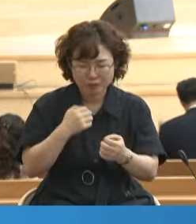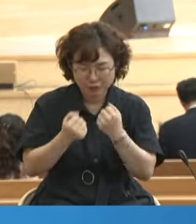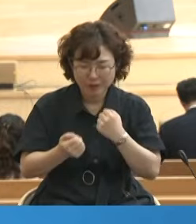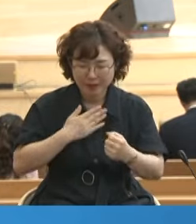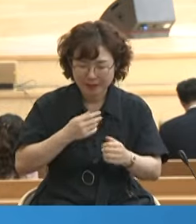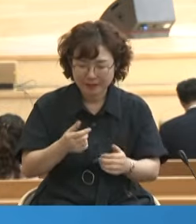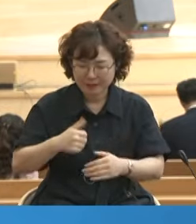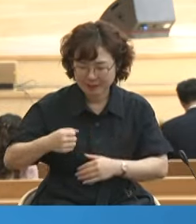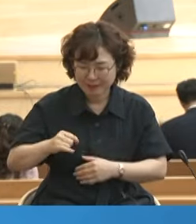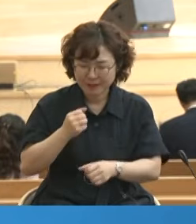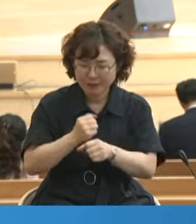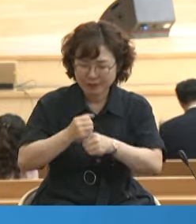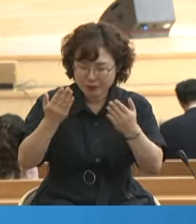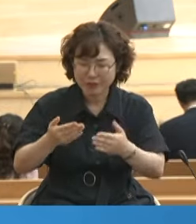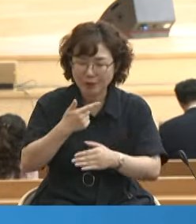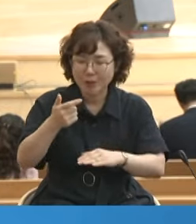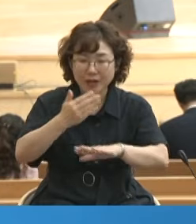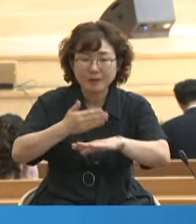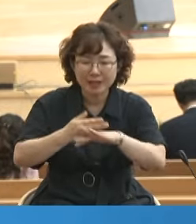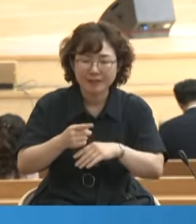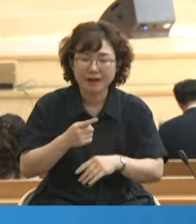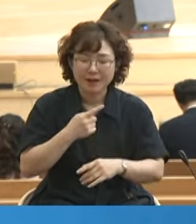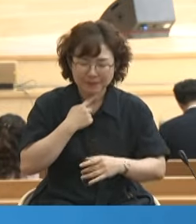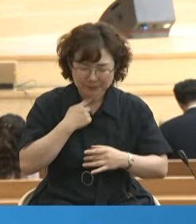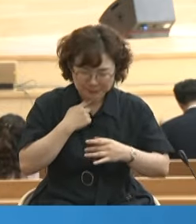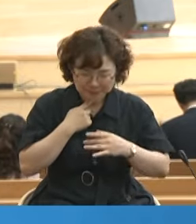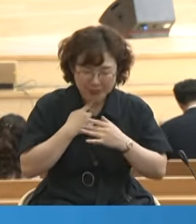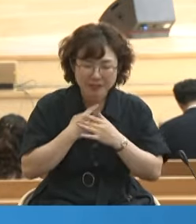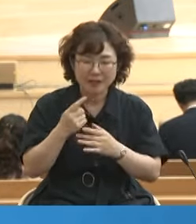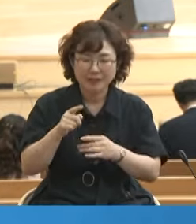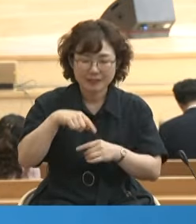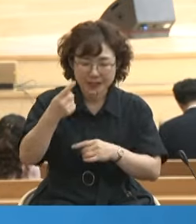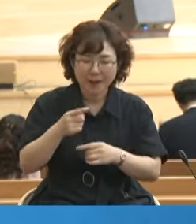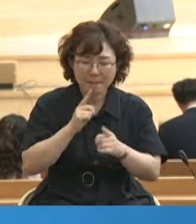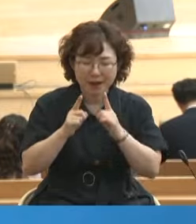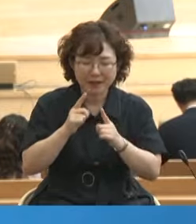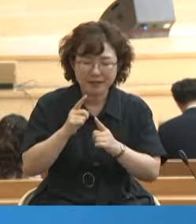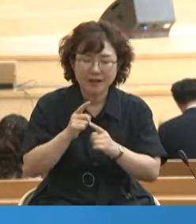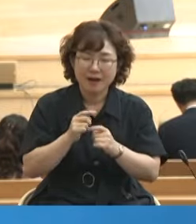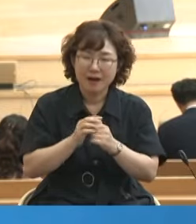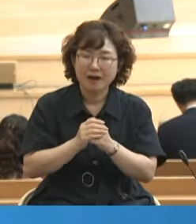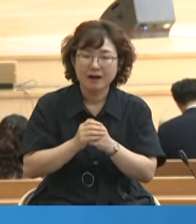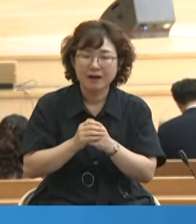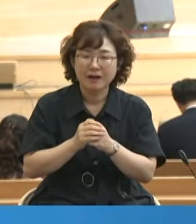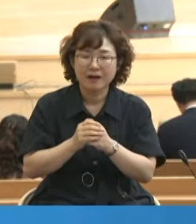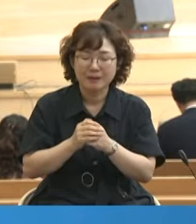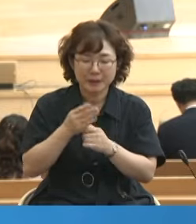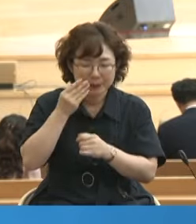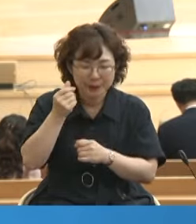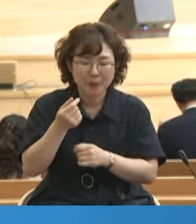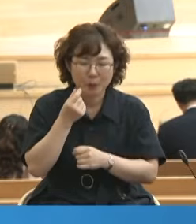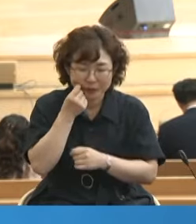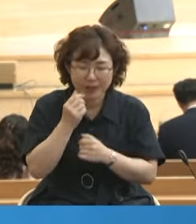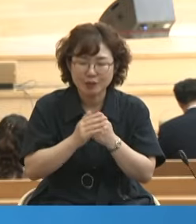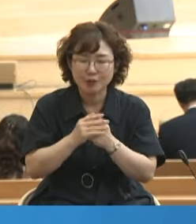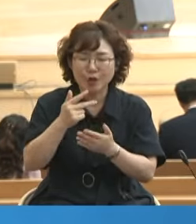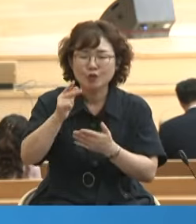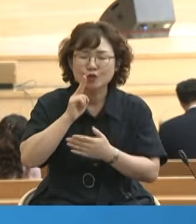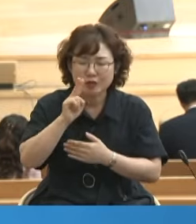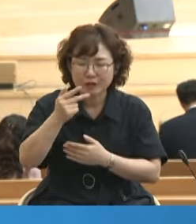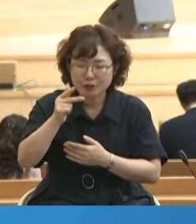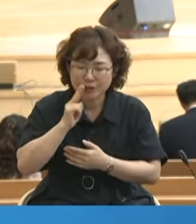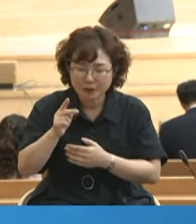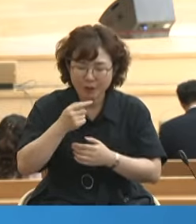감사해서 목이 메어서 그저 기도 말을 못 이어서 주야 주여를 그렇게 목